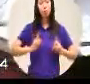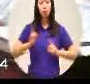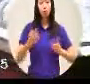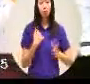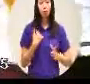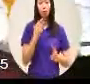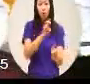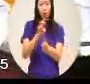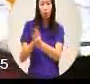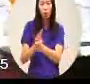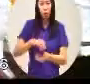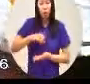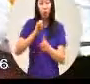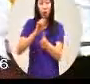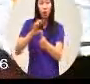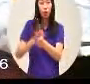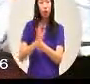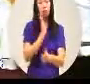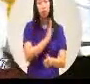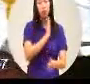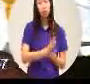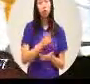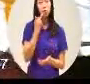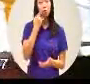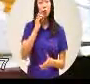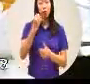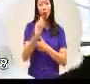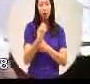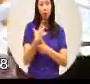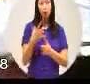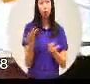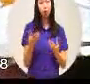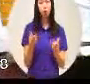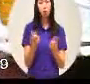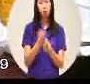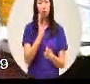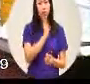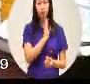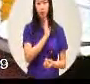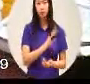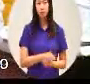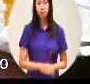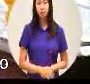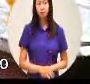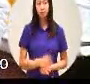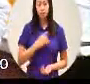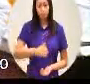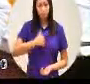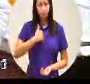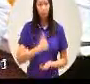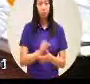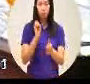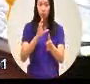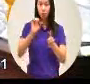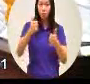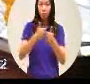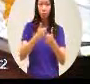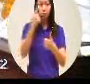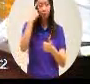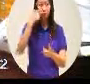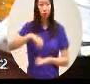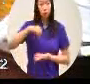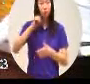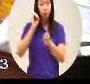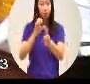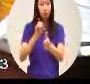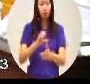我的建议嘛拢无落效啊，啊，家长给我陈请嘛拢无落效啊，啊，所以我真的跟议会做一个建议了吼，